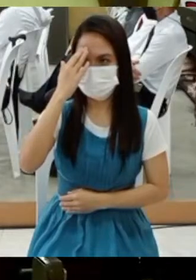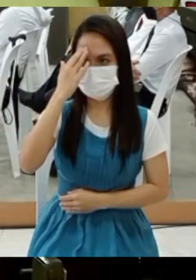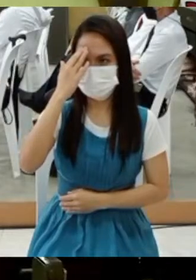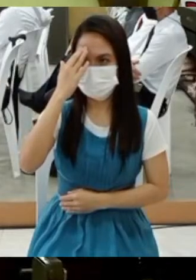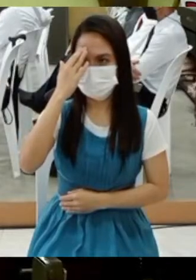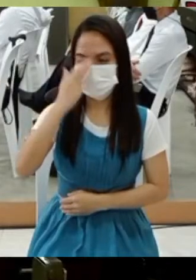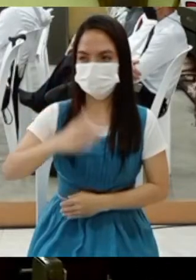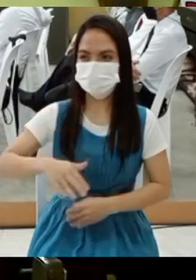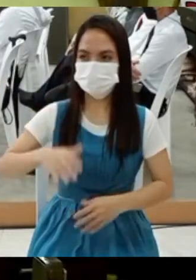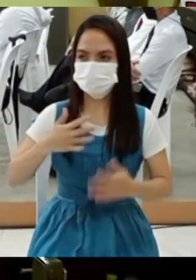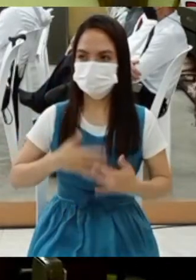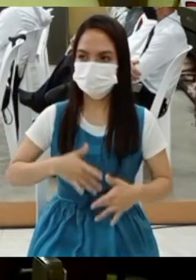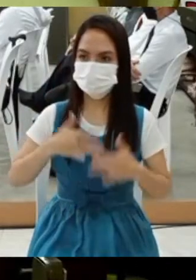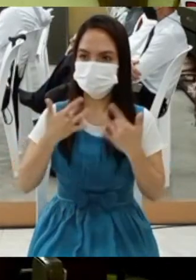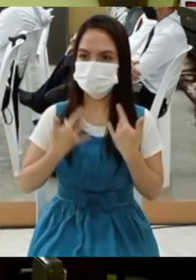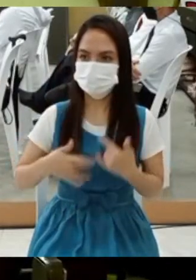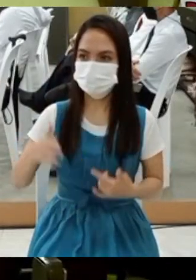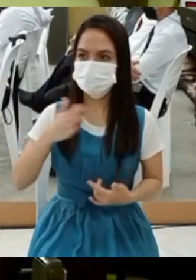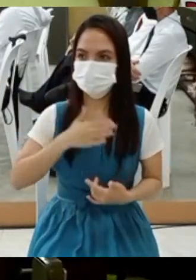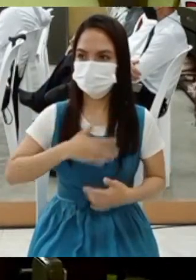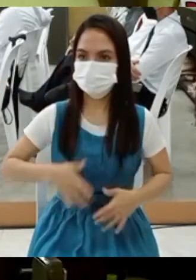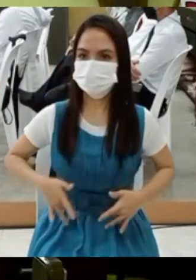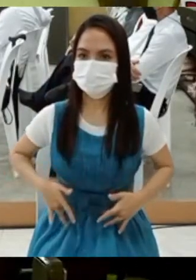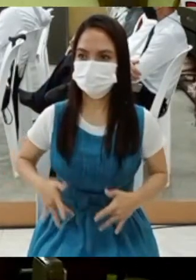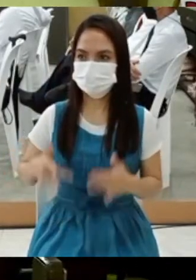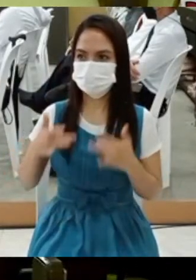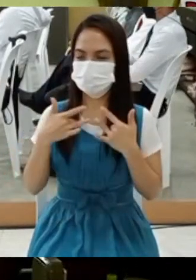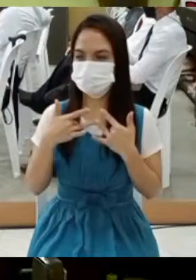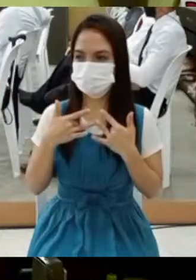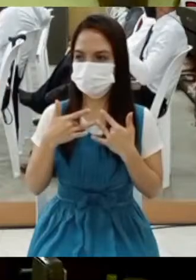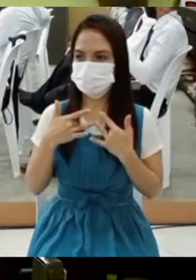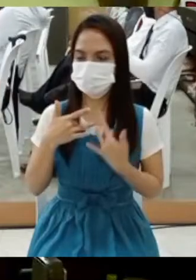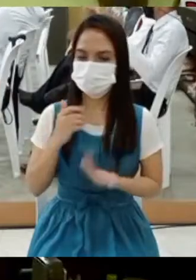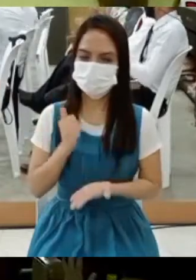alam sa puso ko'y buhay.